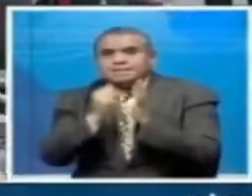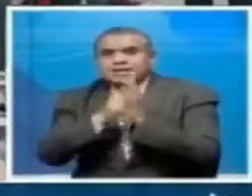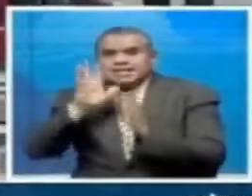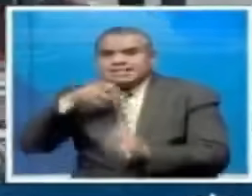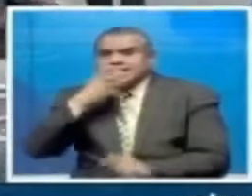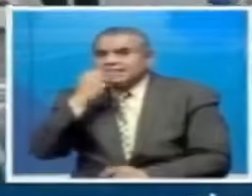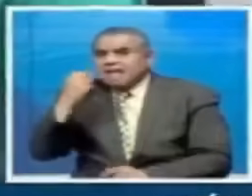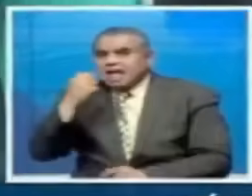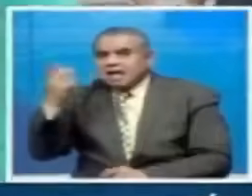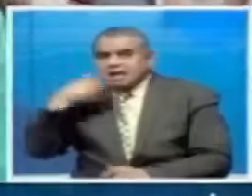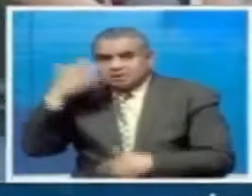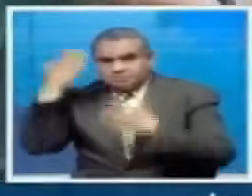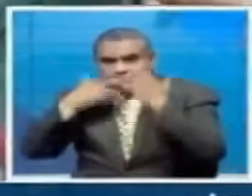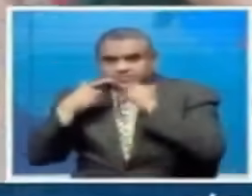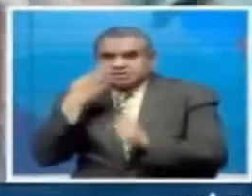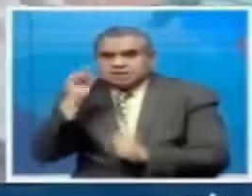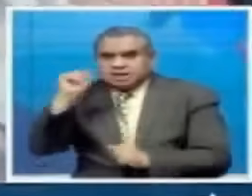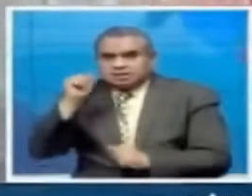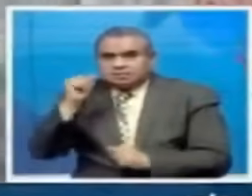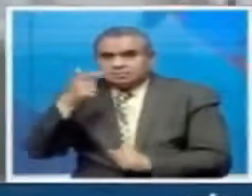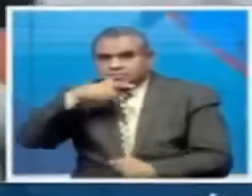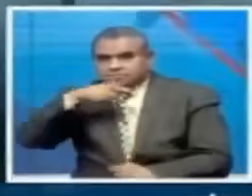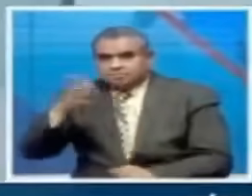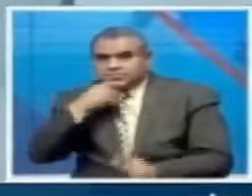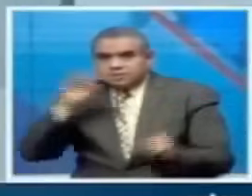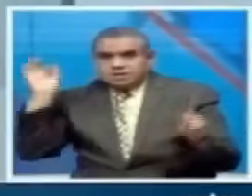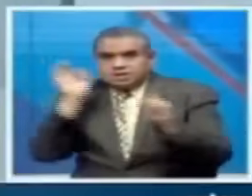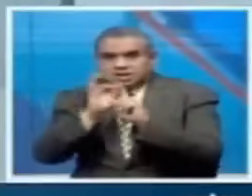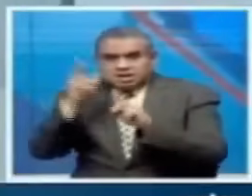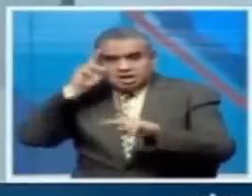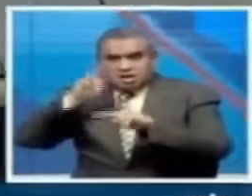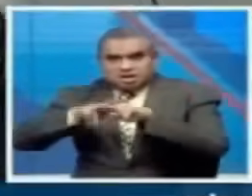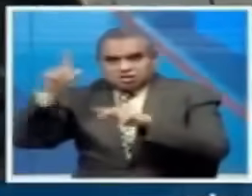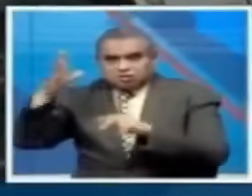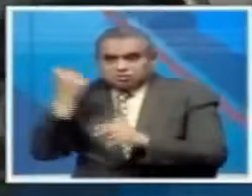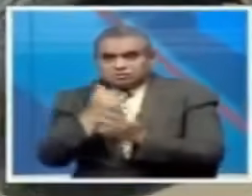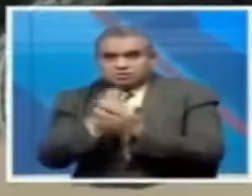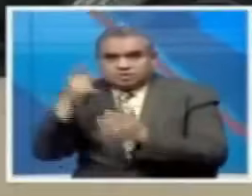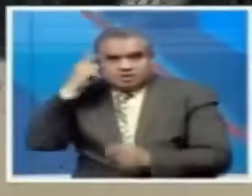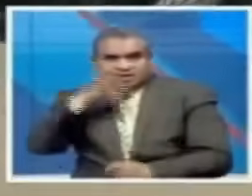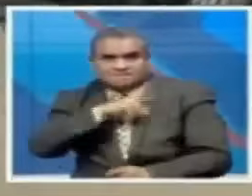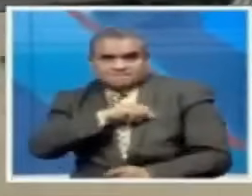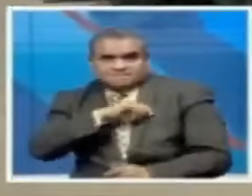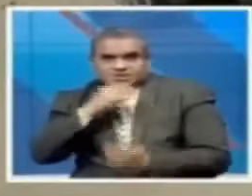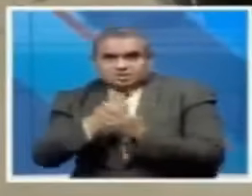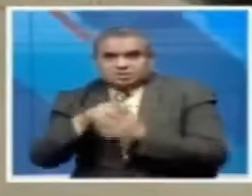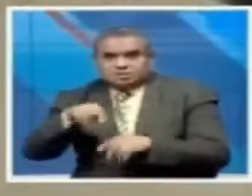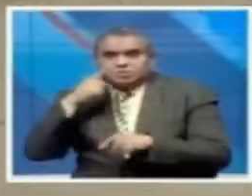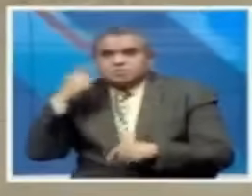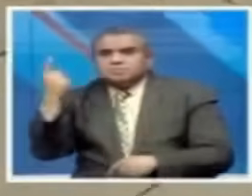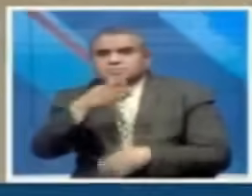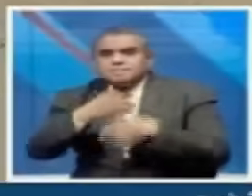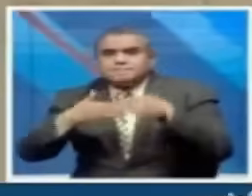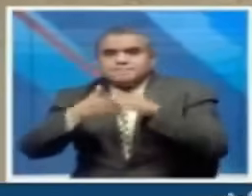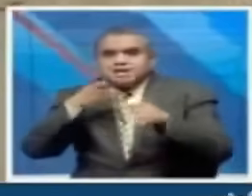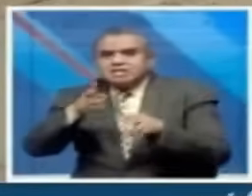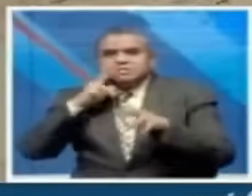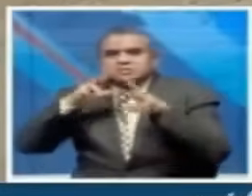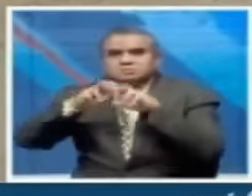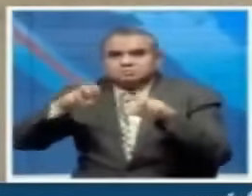إلى إصابة 3 منهم. كما استهدف الاحتلال عددا آخر من الفلسطينيين أثناء تفقدهم